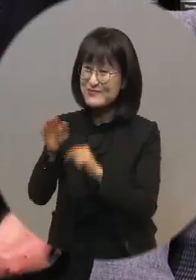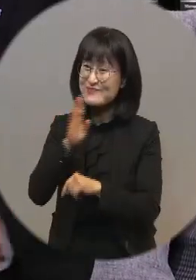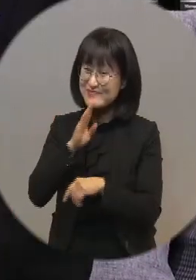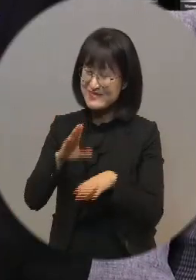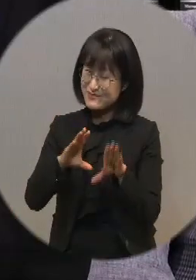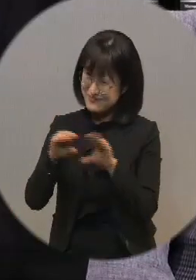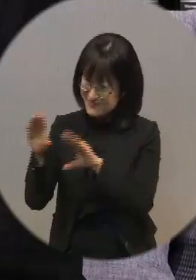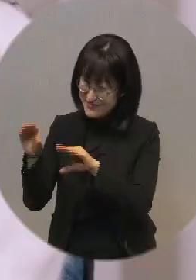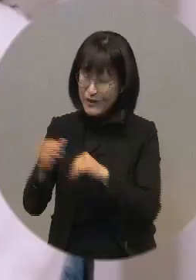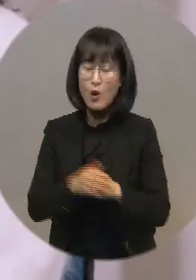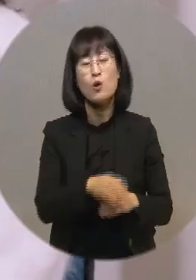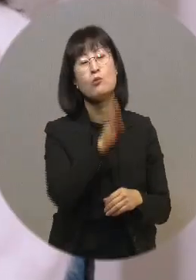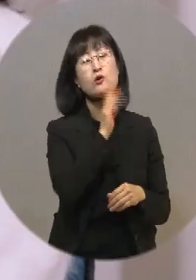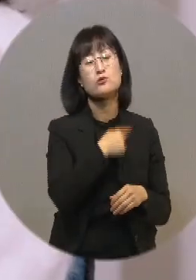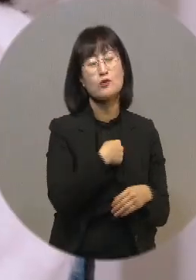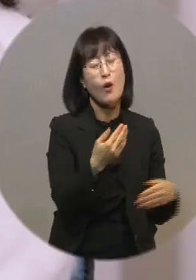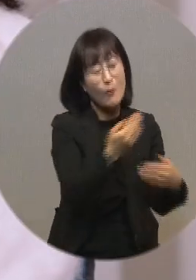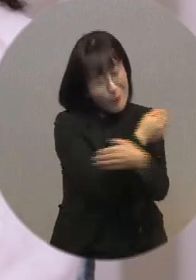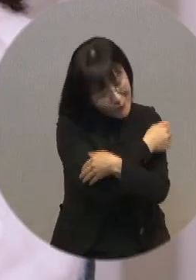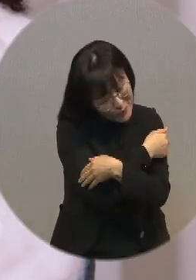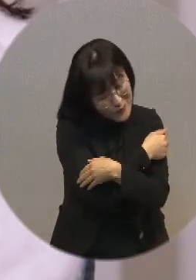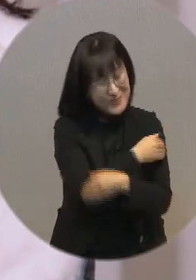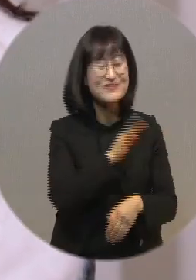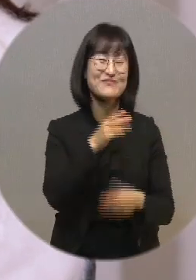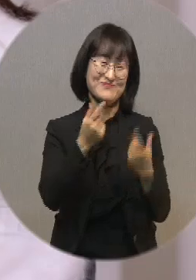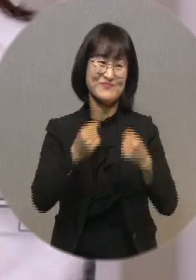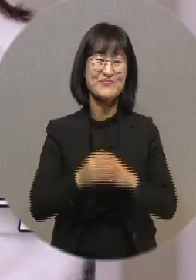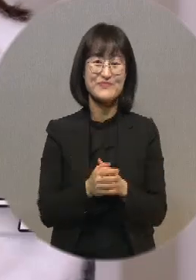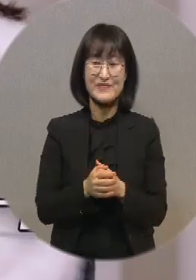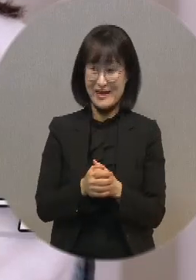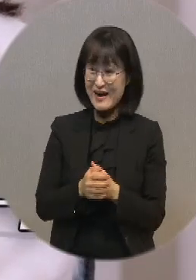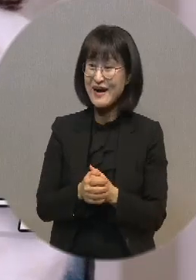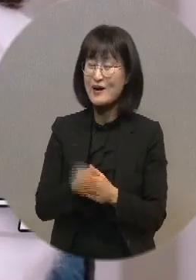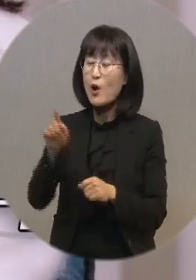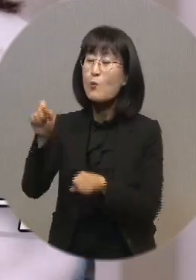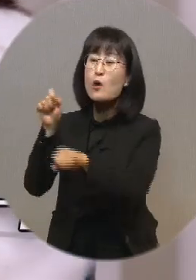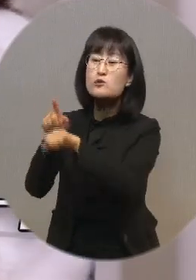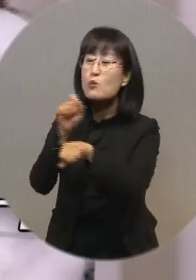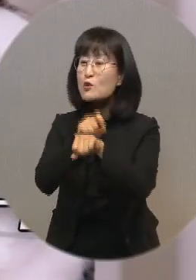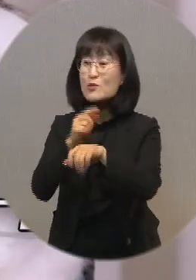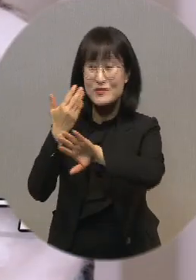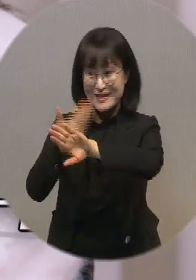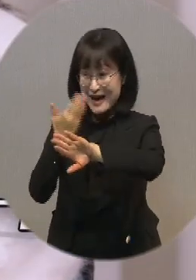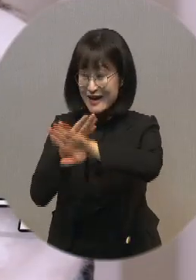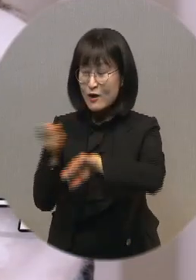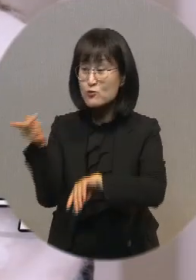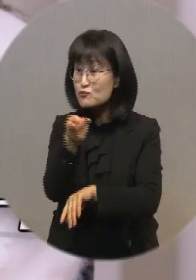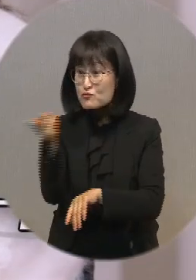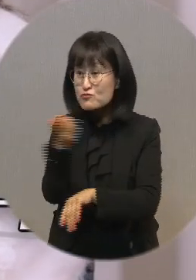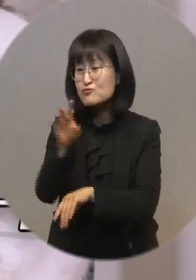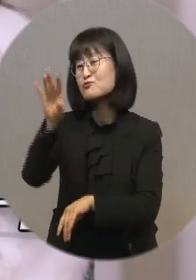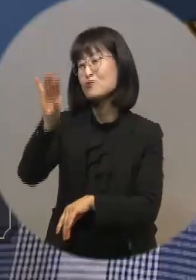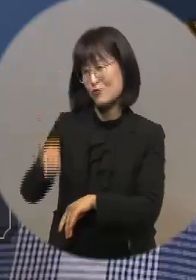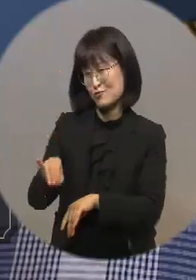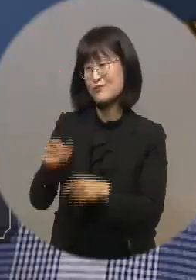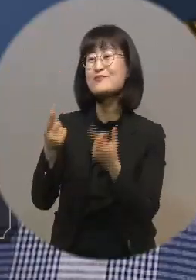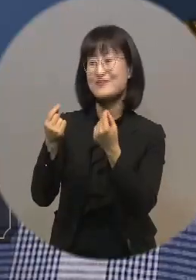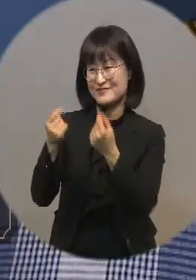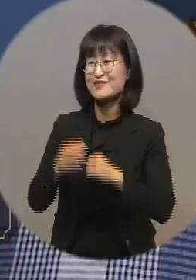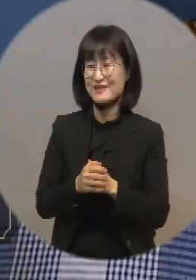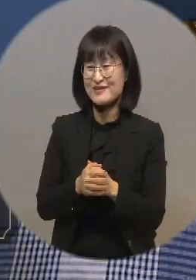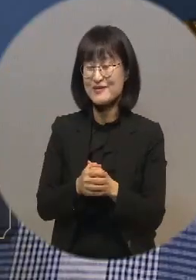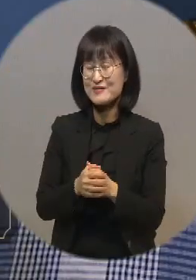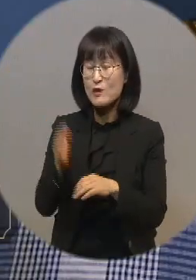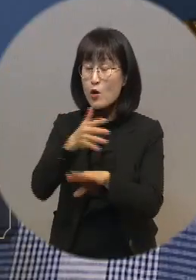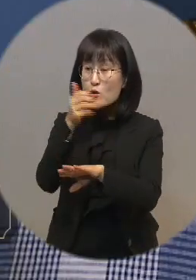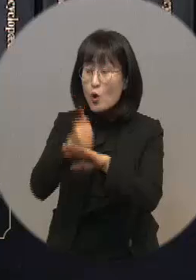빠져들 수 있는 말씀 듣고 보니까 우리 주옥 씨의 강인함과 민용 씨의 소프트함이 잘 어울리는 것 같다. 그래서 열심히 이제